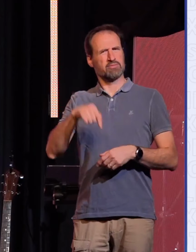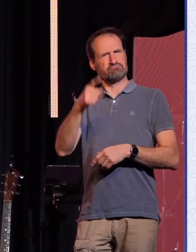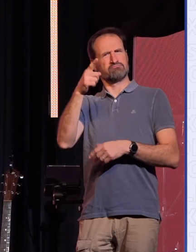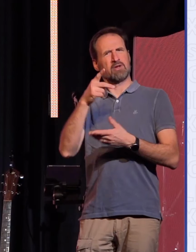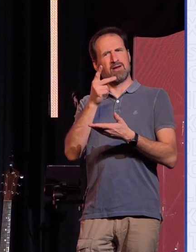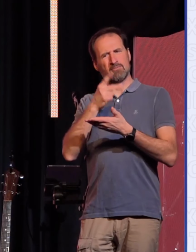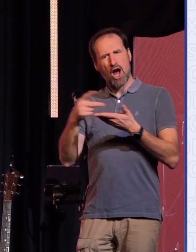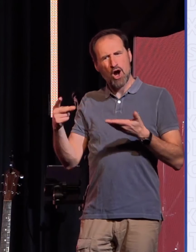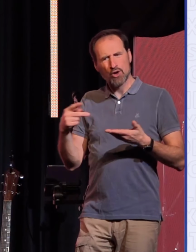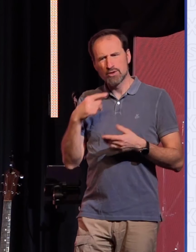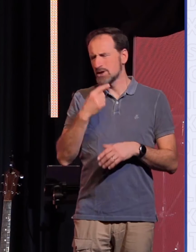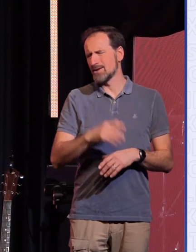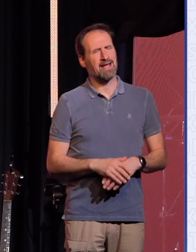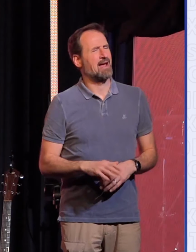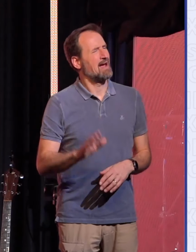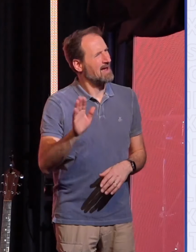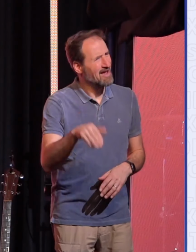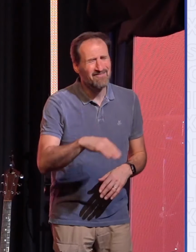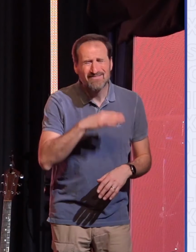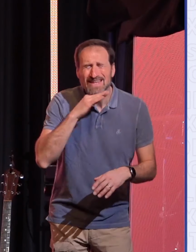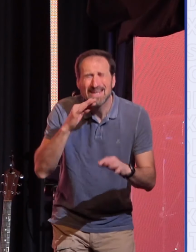eigentlich viel besser, alleine zu sein.